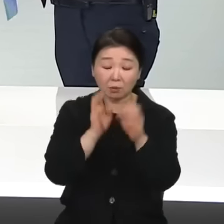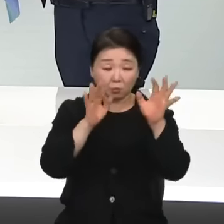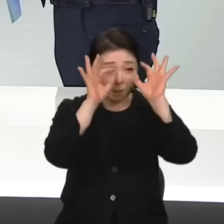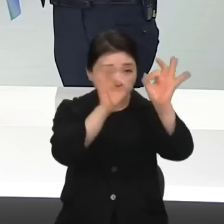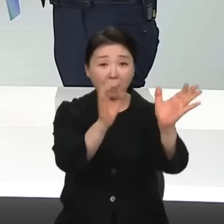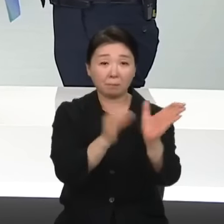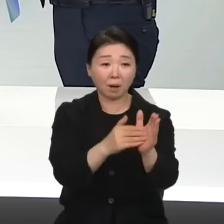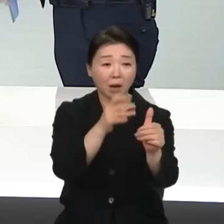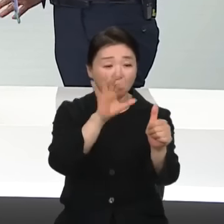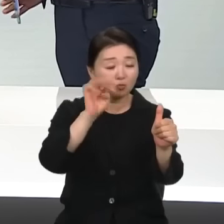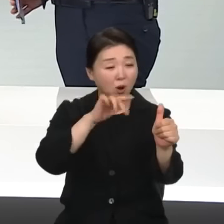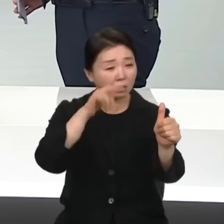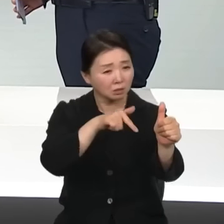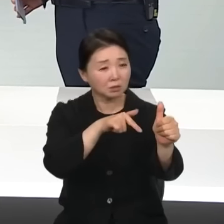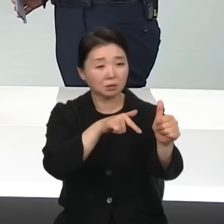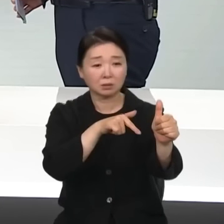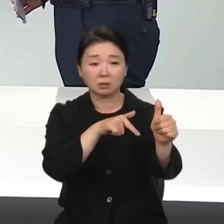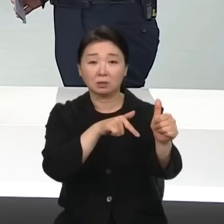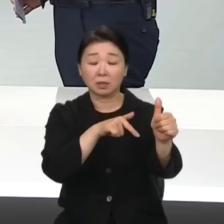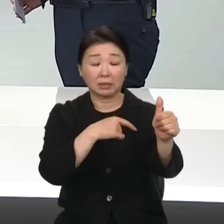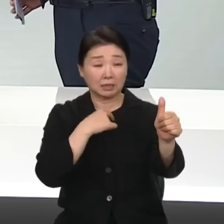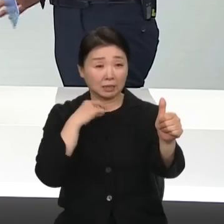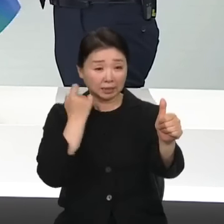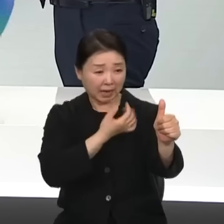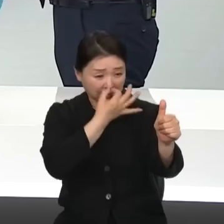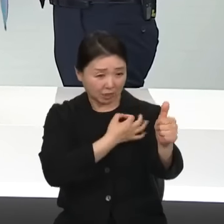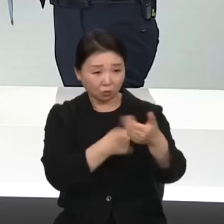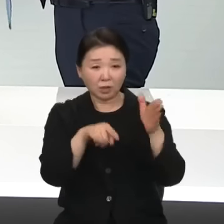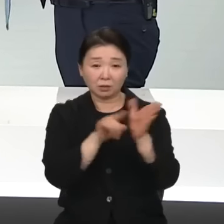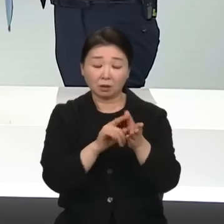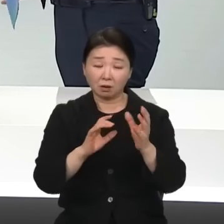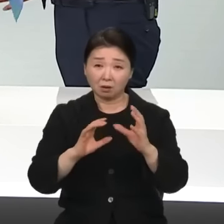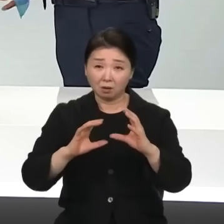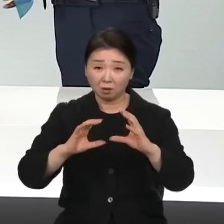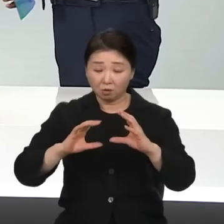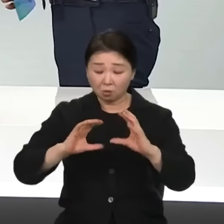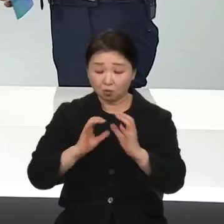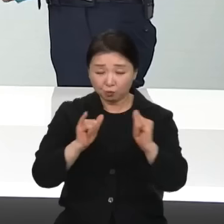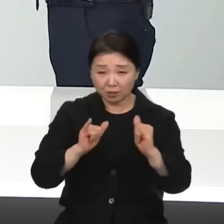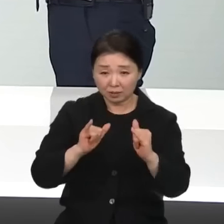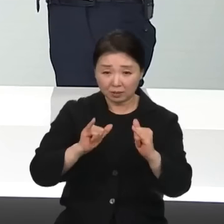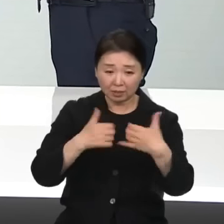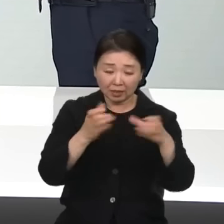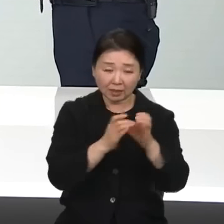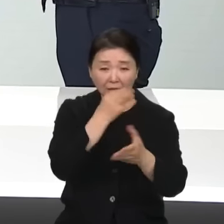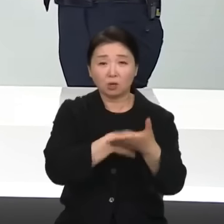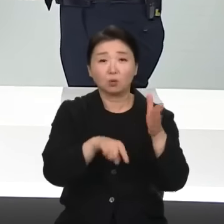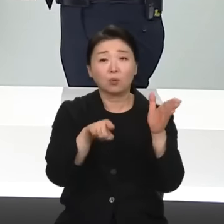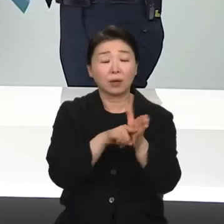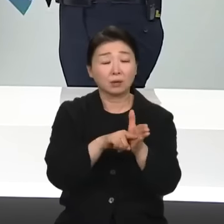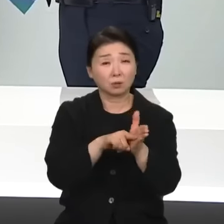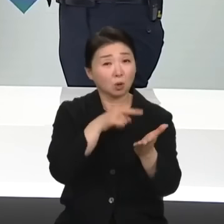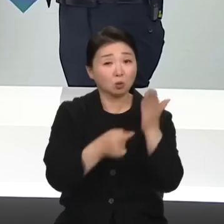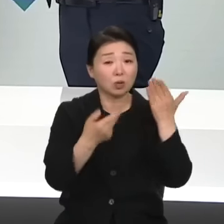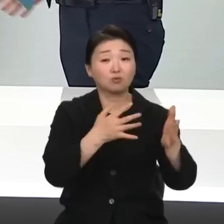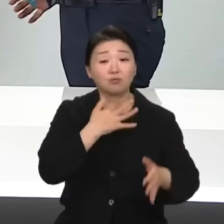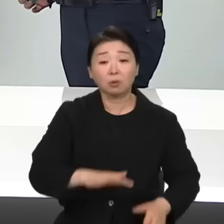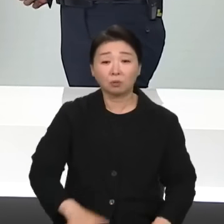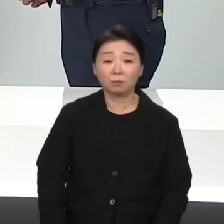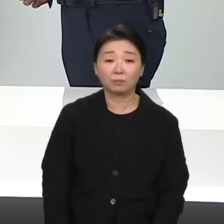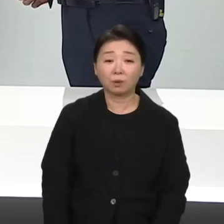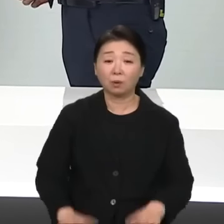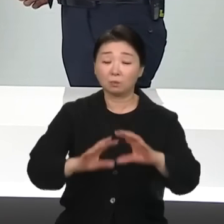봐왔지만 우원식 후보는 한 번도 개인의 이익을 위해서 국민과 당의 이익을 훼손한 적이 없다라고 평가를 했고요. 네. 또한 이렇게 적었습니다.